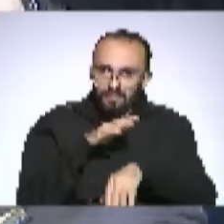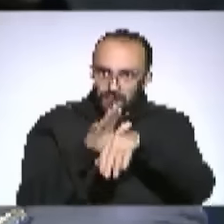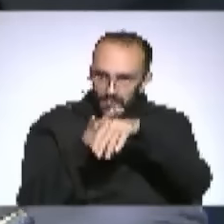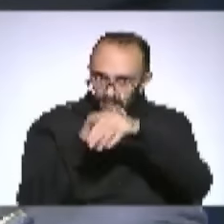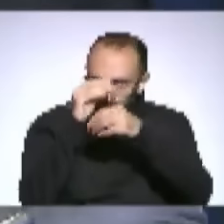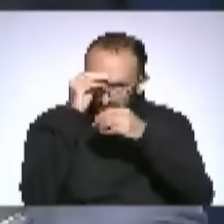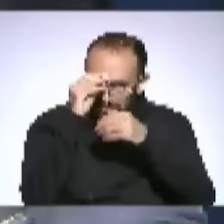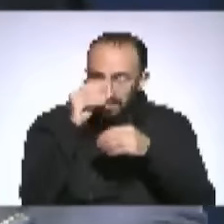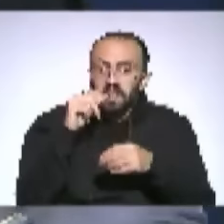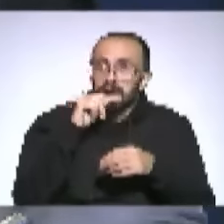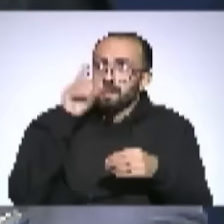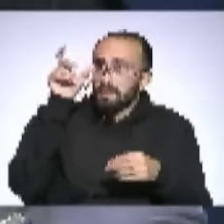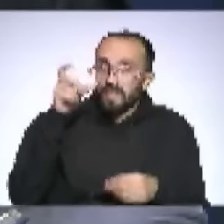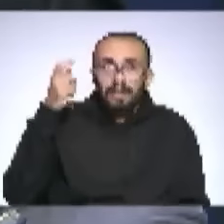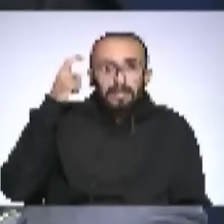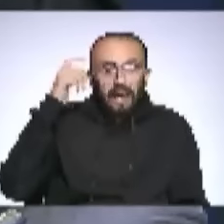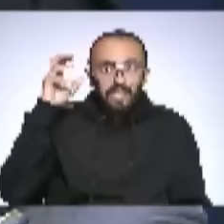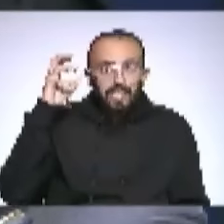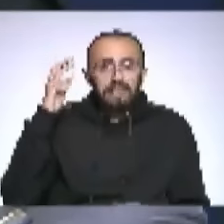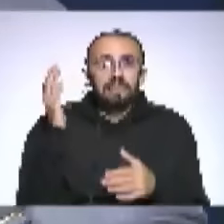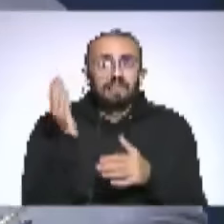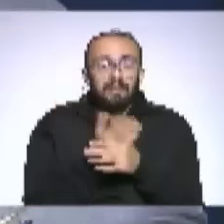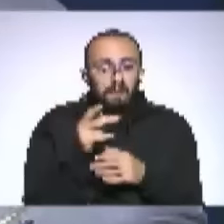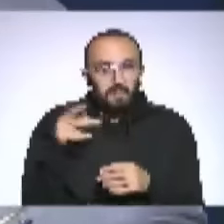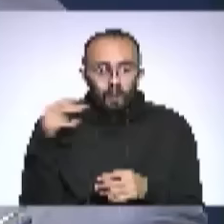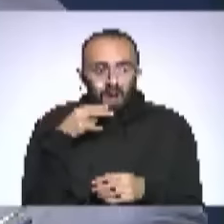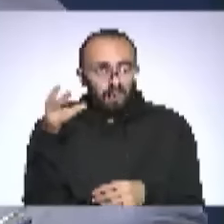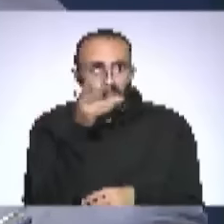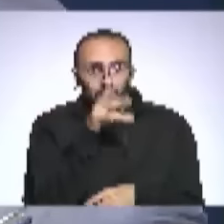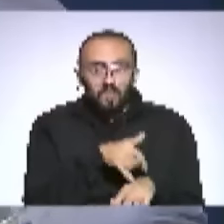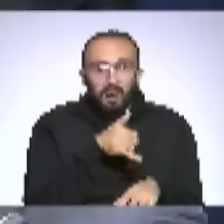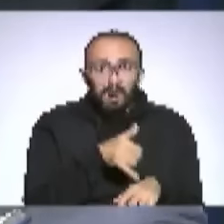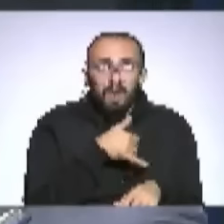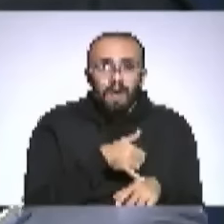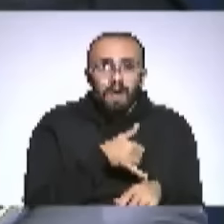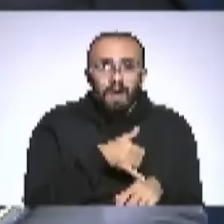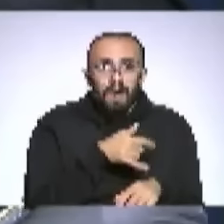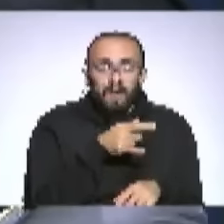الست دي هتتجنن انه على علاقه بيه